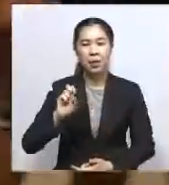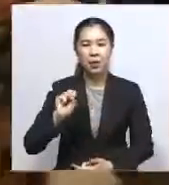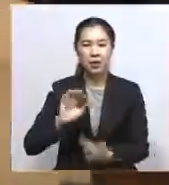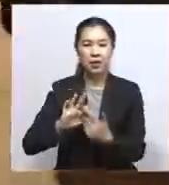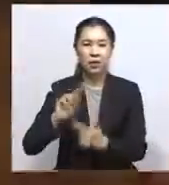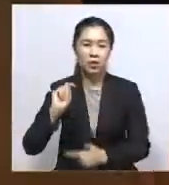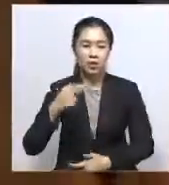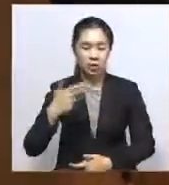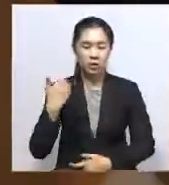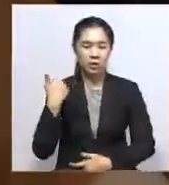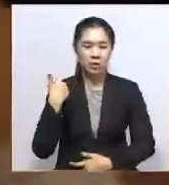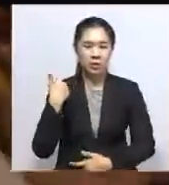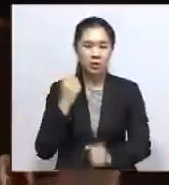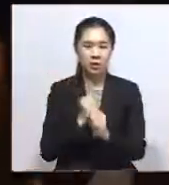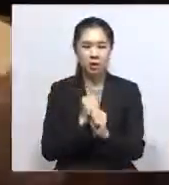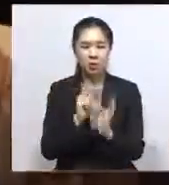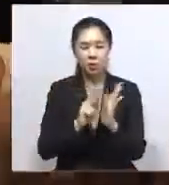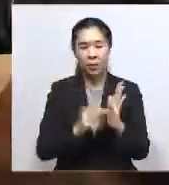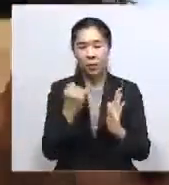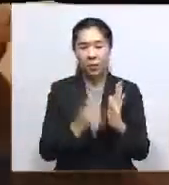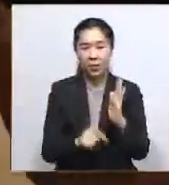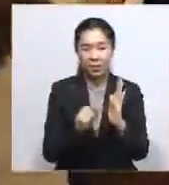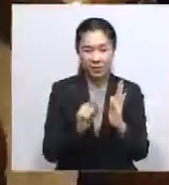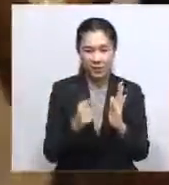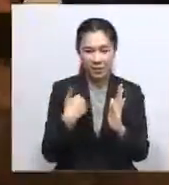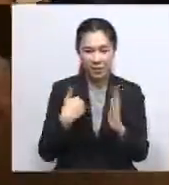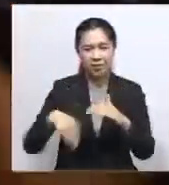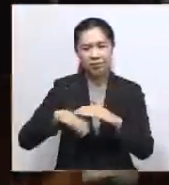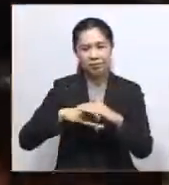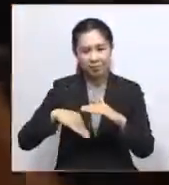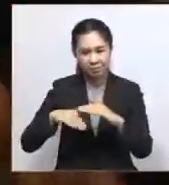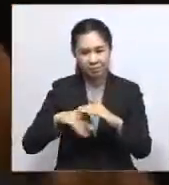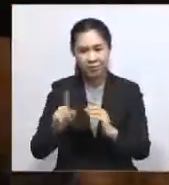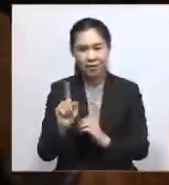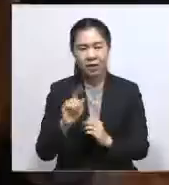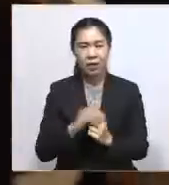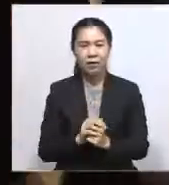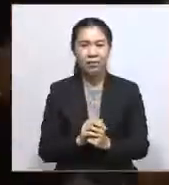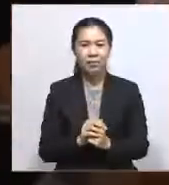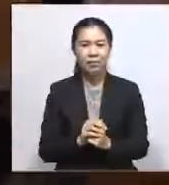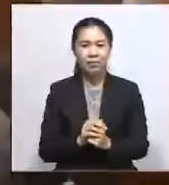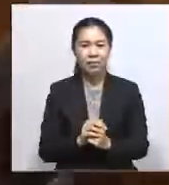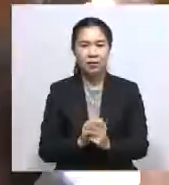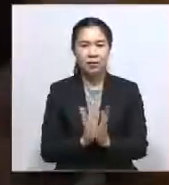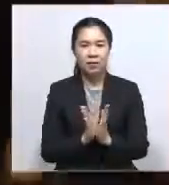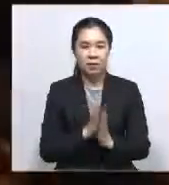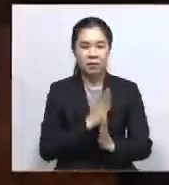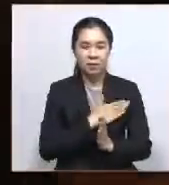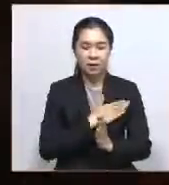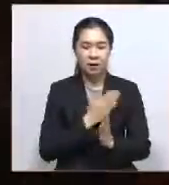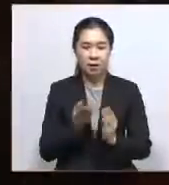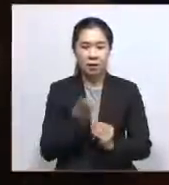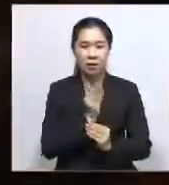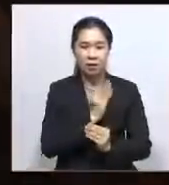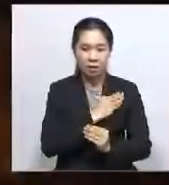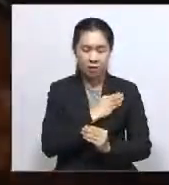ยนะคะว่าที่ต้องดำเนินคดีทางอาญาต้องมีหลักการนะคะว่าคือต้องไม่นำภิกษุที่ห่มผ้าเหลืองจำคุก